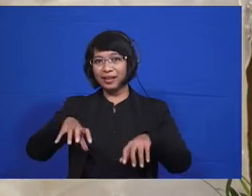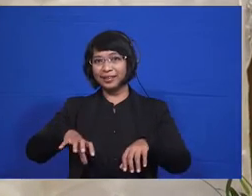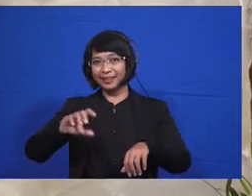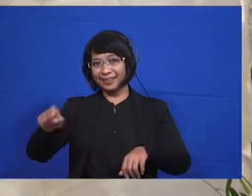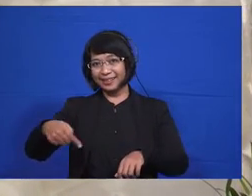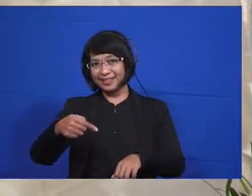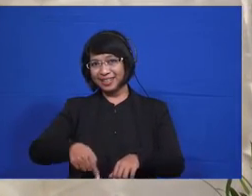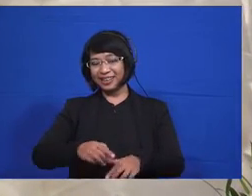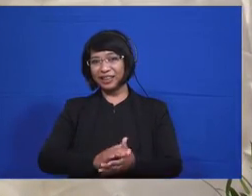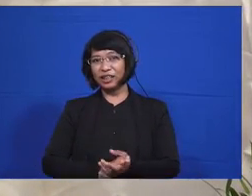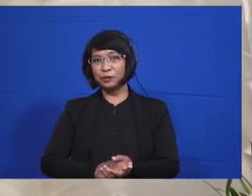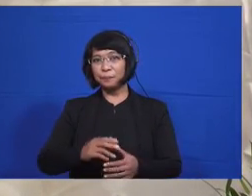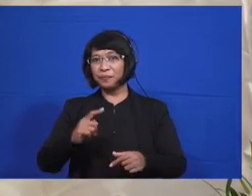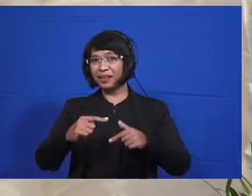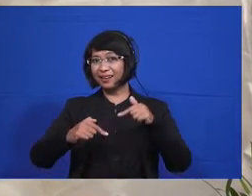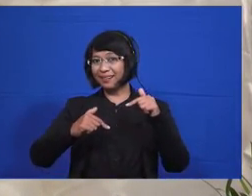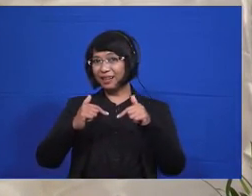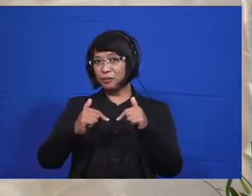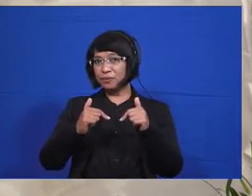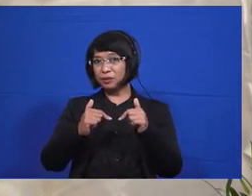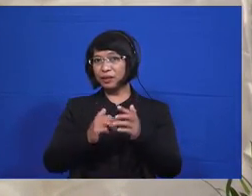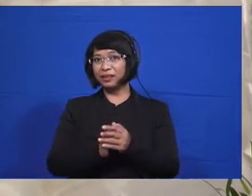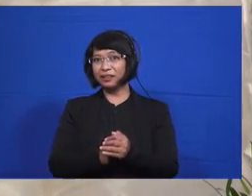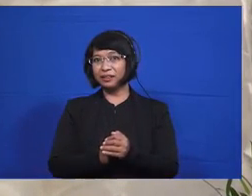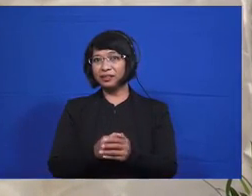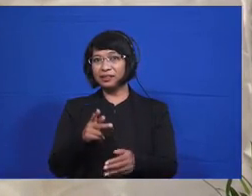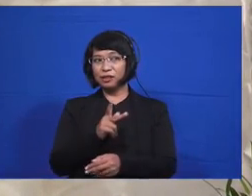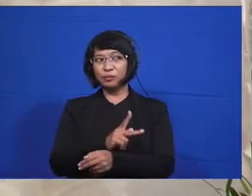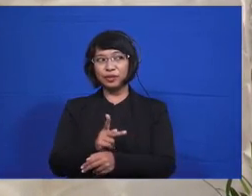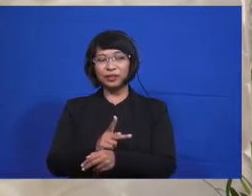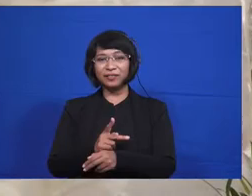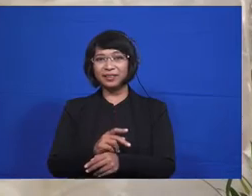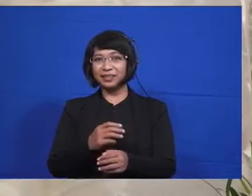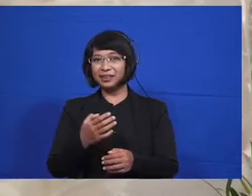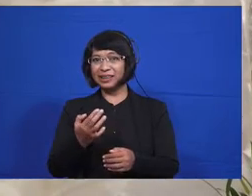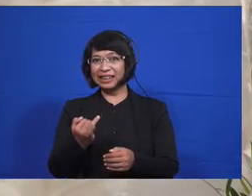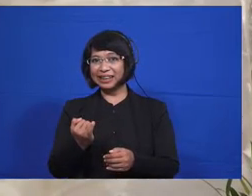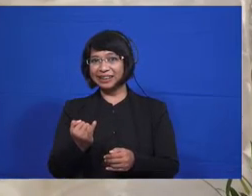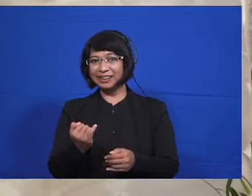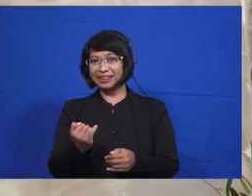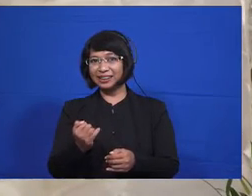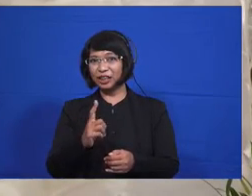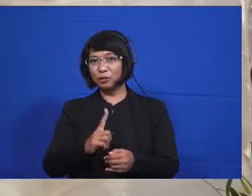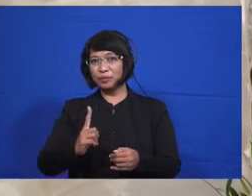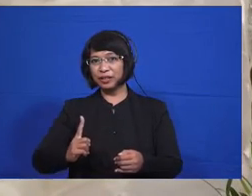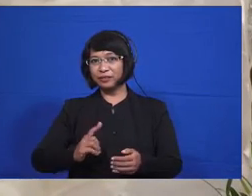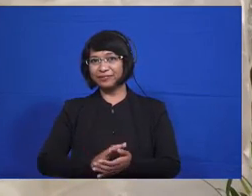yang mengikuti secara live streaming yang tidak dapat kami sebutkan satu persatu.